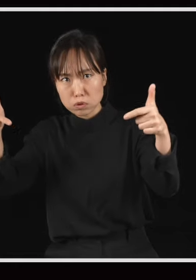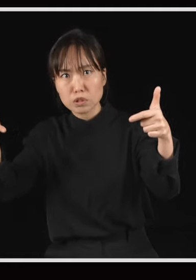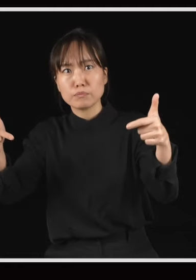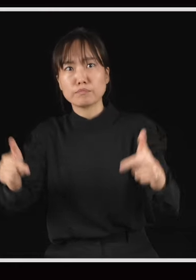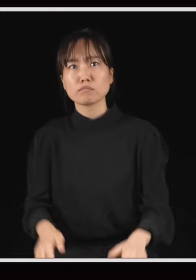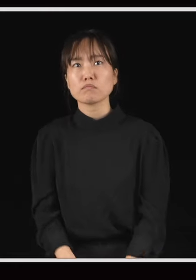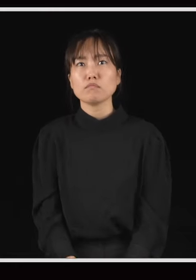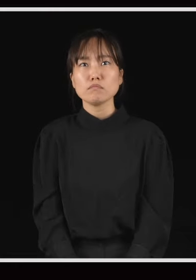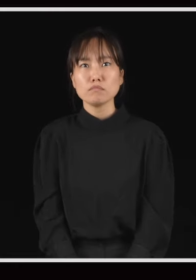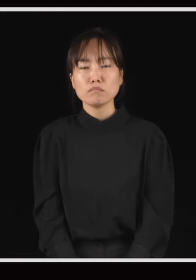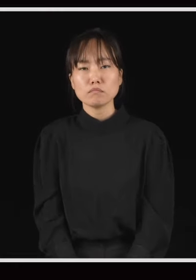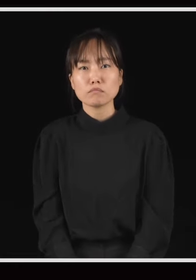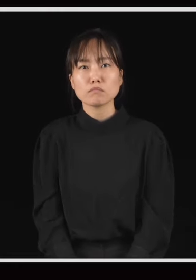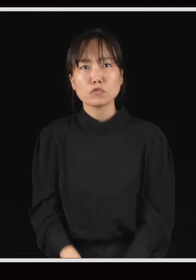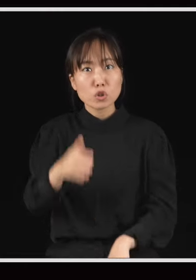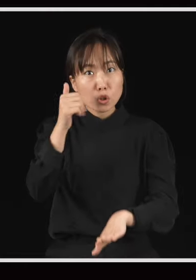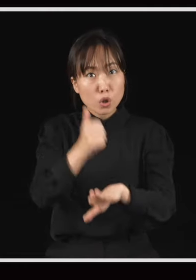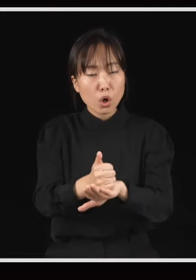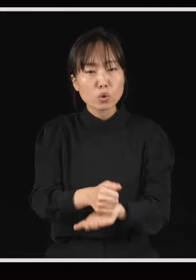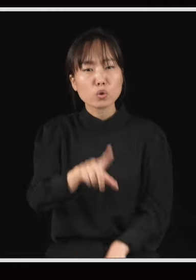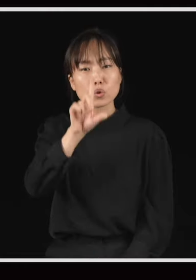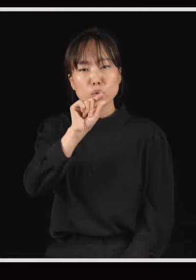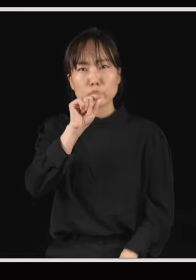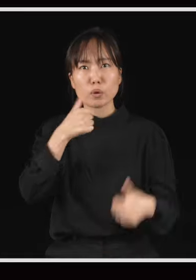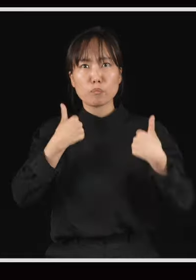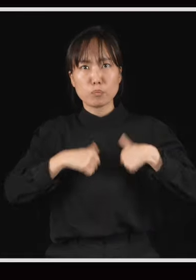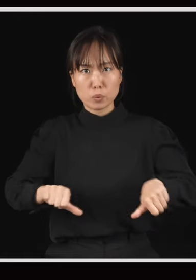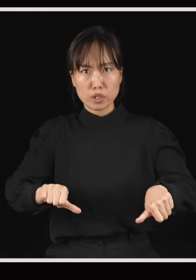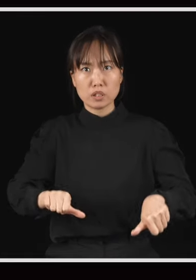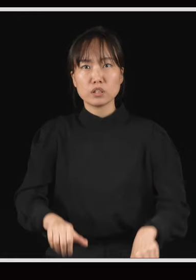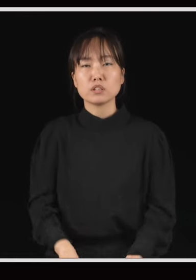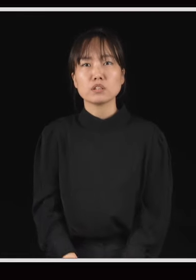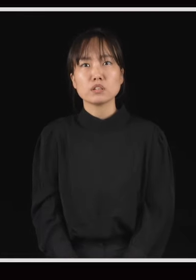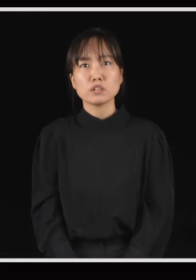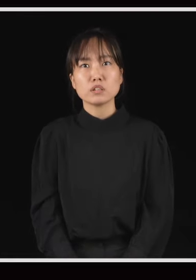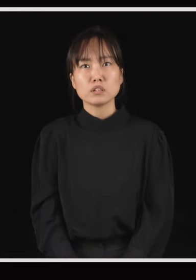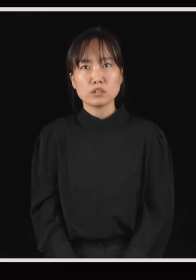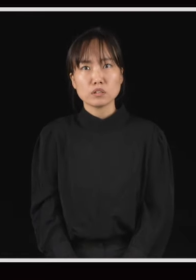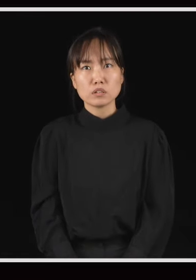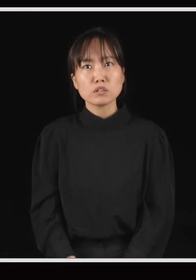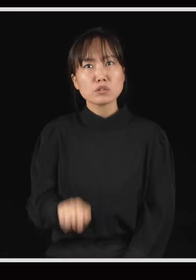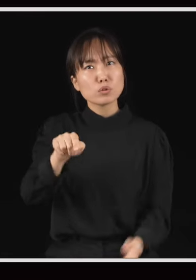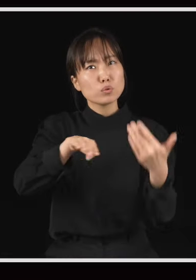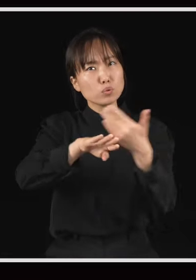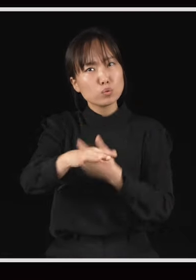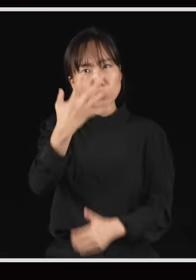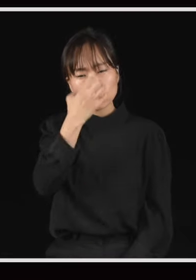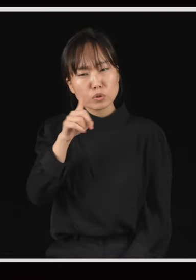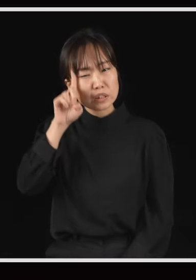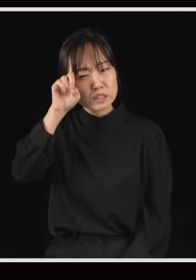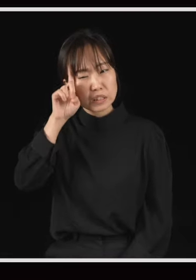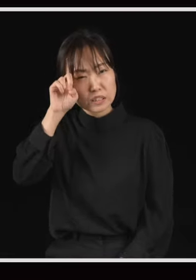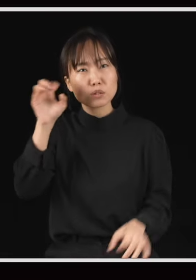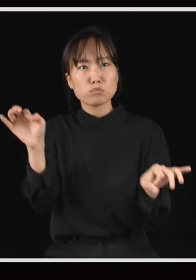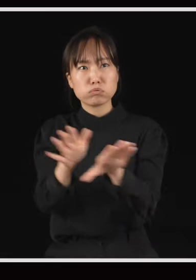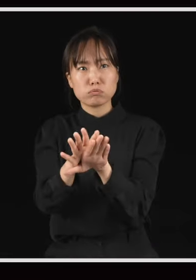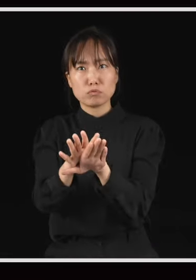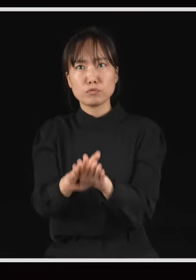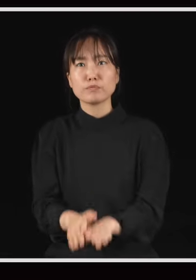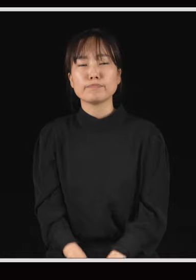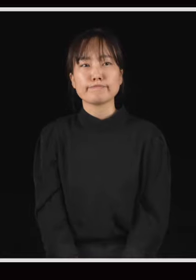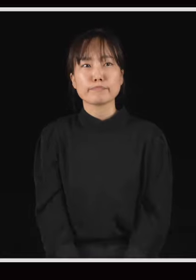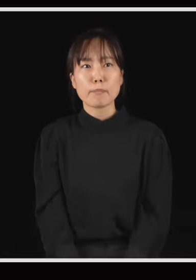이렇게 정비례하더라고요. 그러고 나서 지금은 트위터를 안 하고 있는데 이제 그런 것들이 대부분 사라졌거든요. 근데 실제로